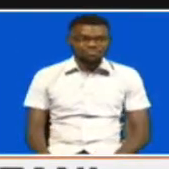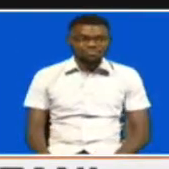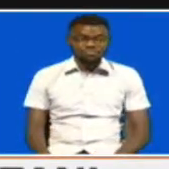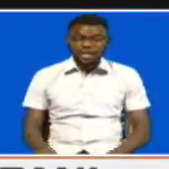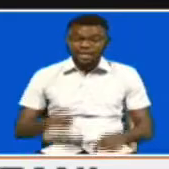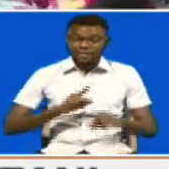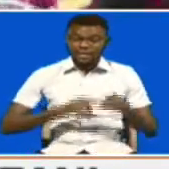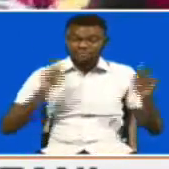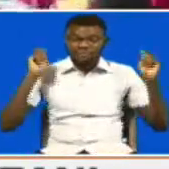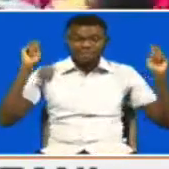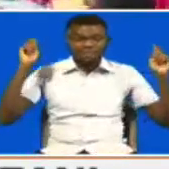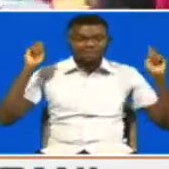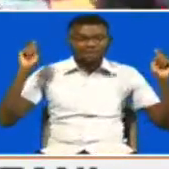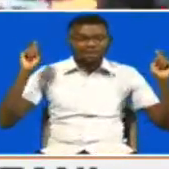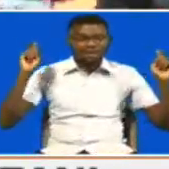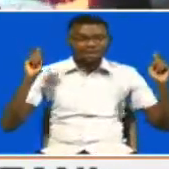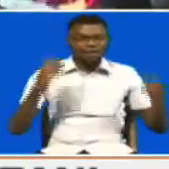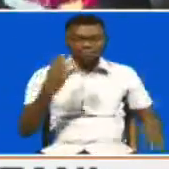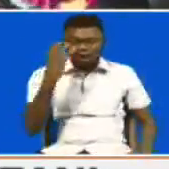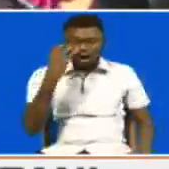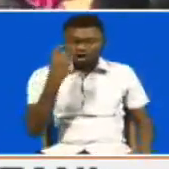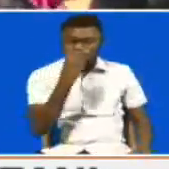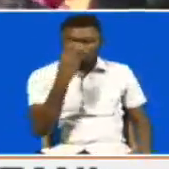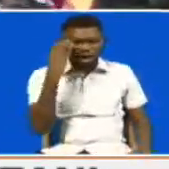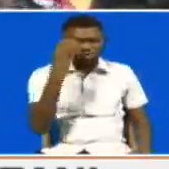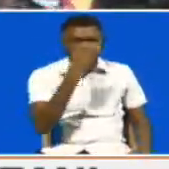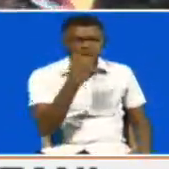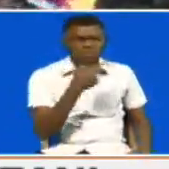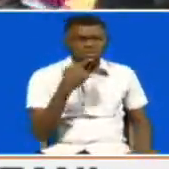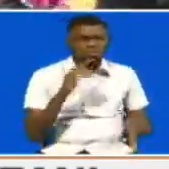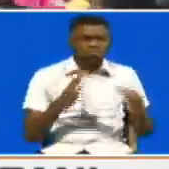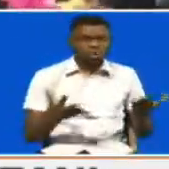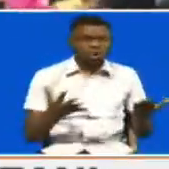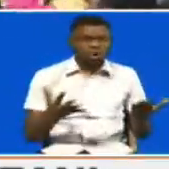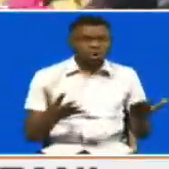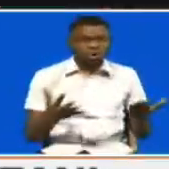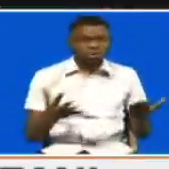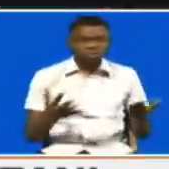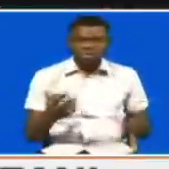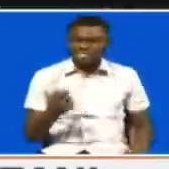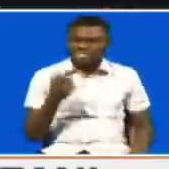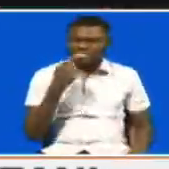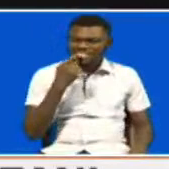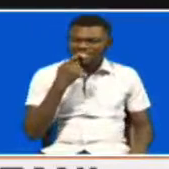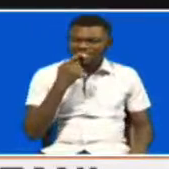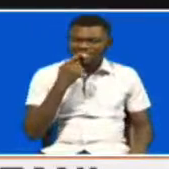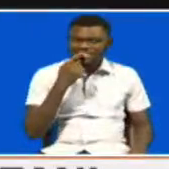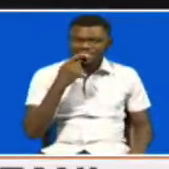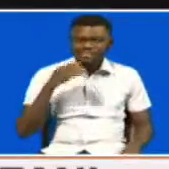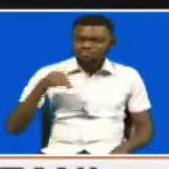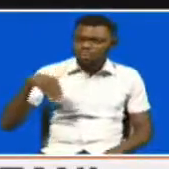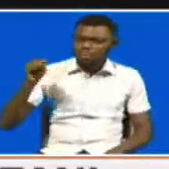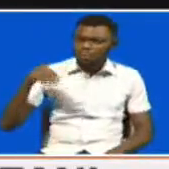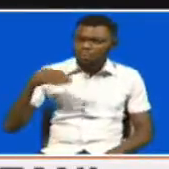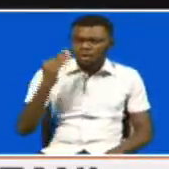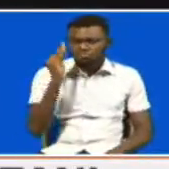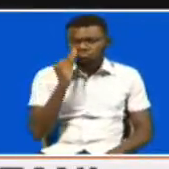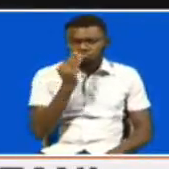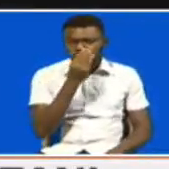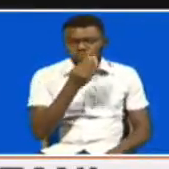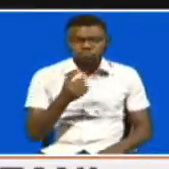Na tukiandamana vile mother amesema, tubebe white handkerchief. Tukienda kule